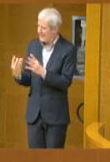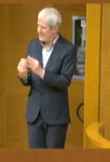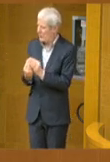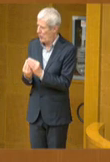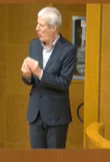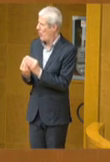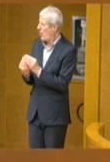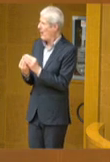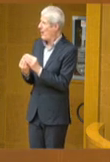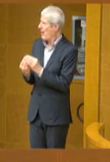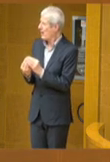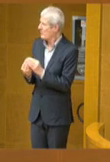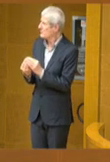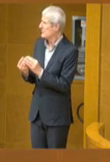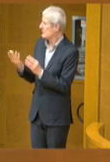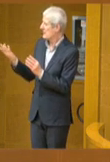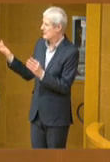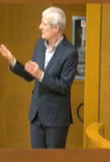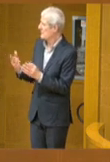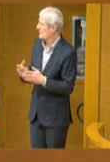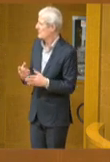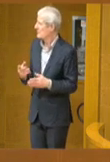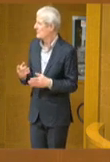nodi proattivi che affrontano